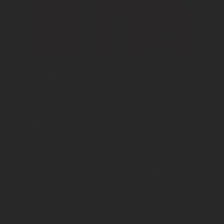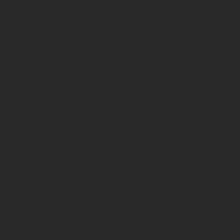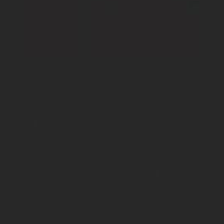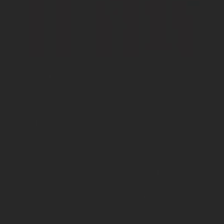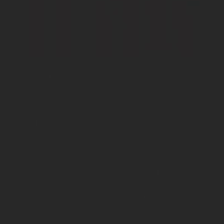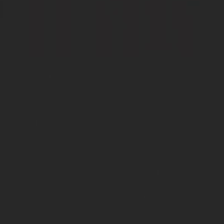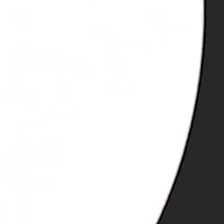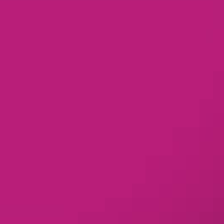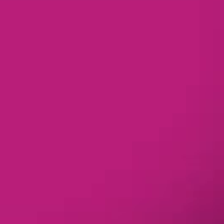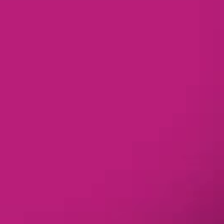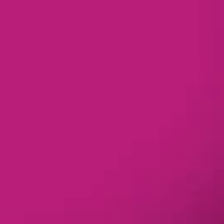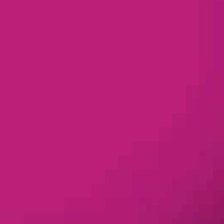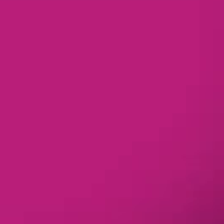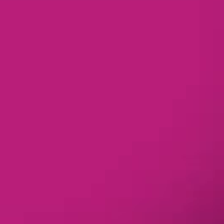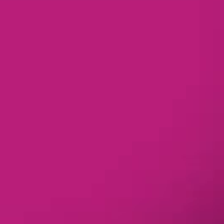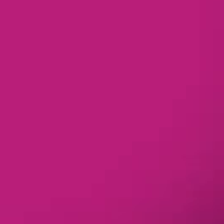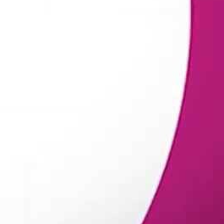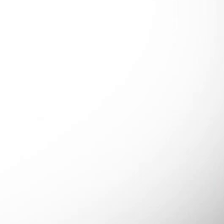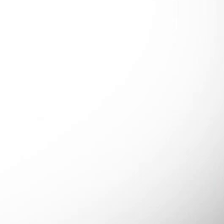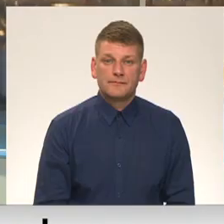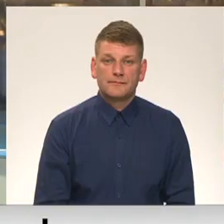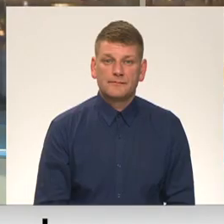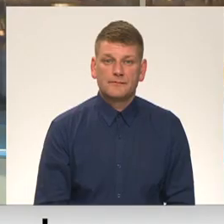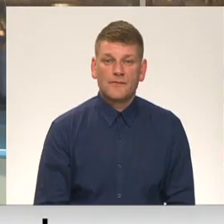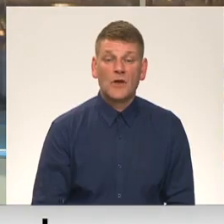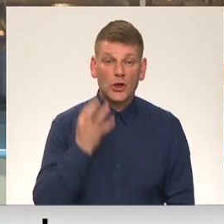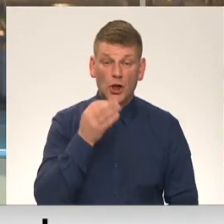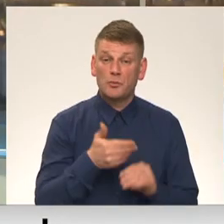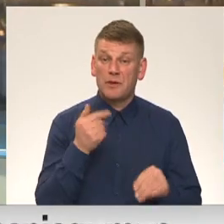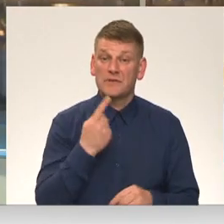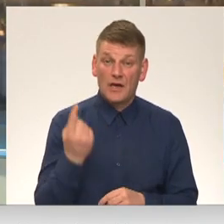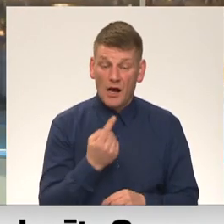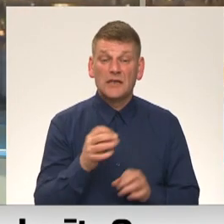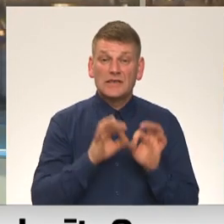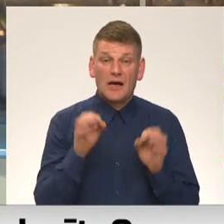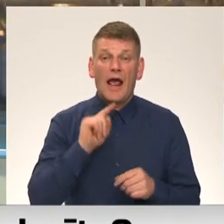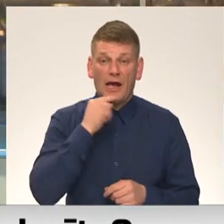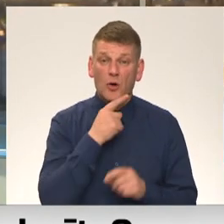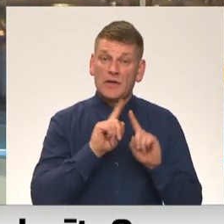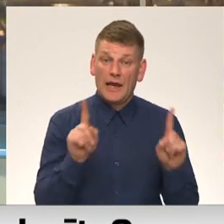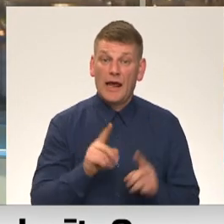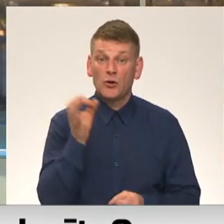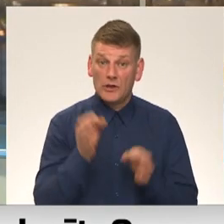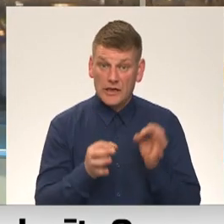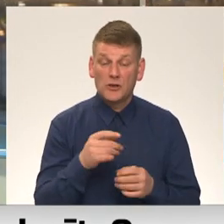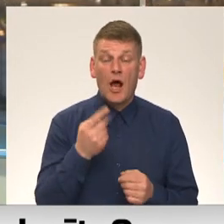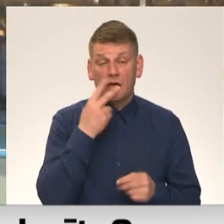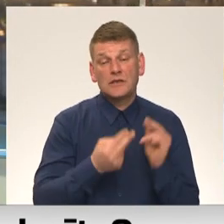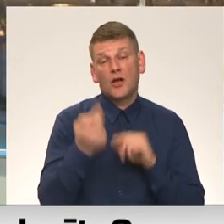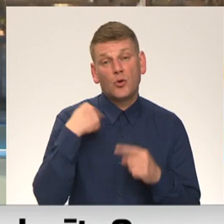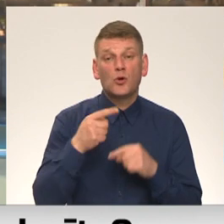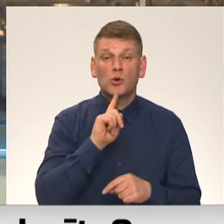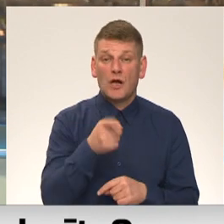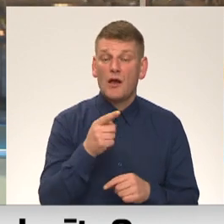Re, viss ēters ir te! Tieši pirms gada darbu sāka ekonomisko lietu tiesa. Šodien atskatoties uz